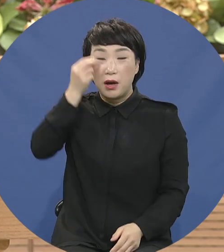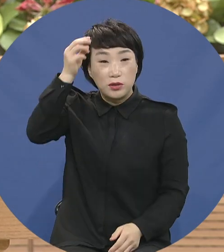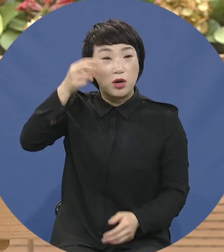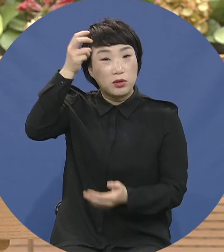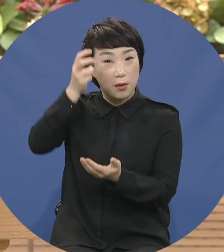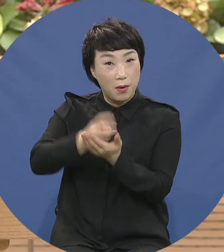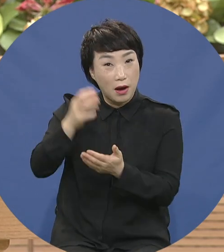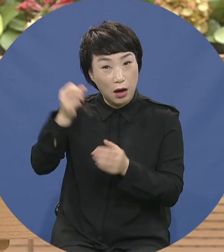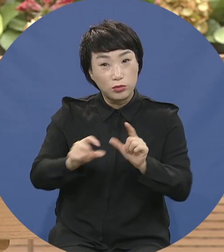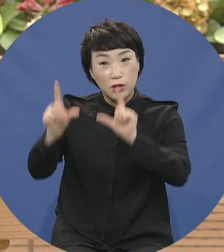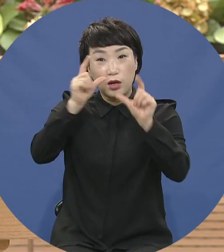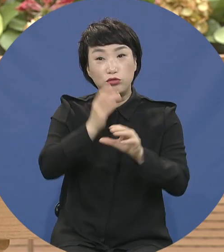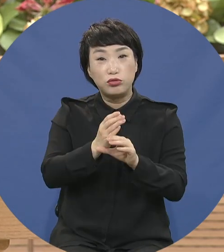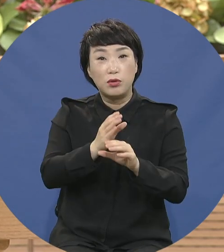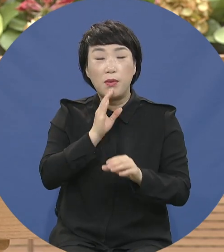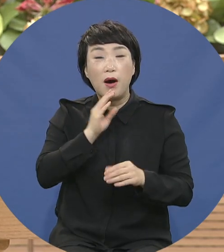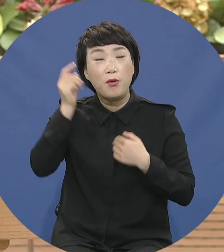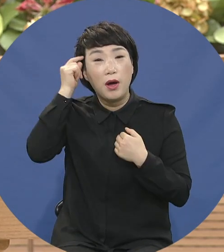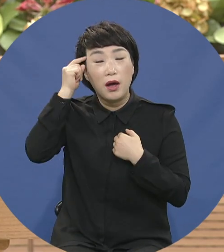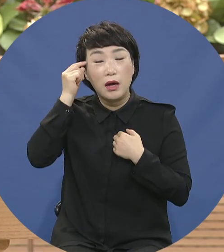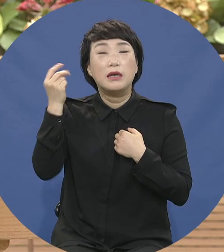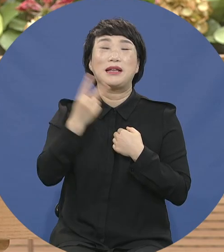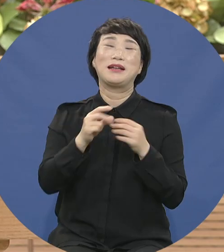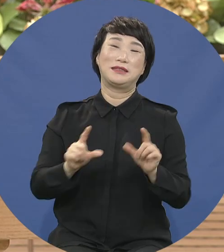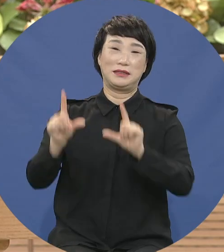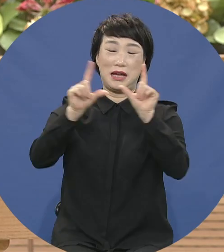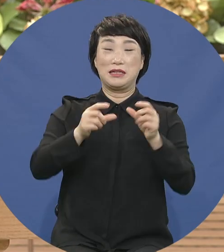것은 다시 사신 새 법이라 이